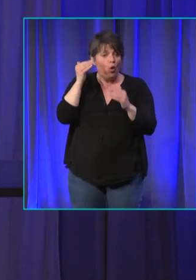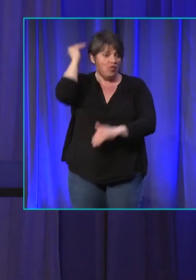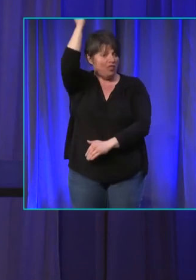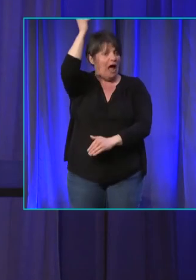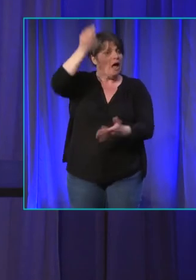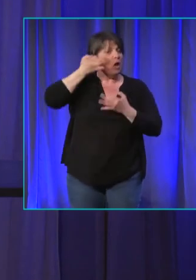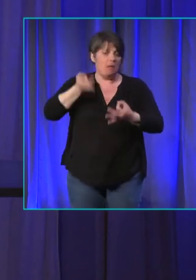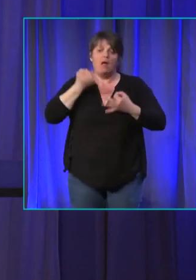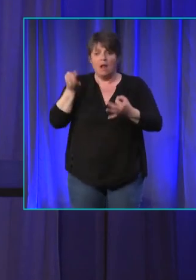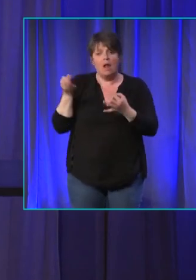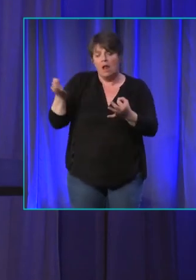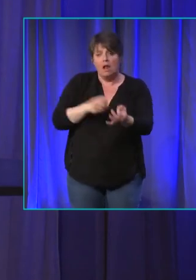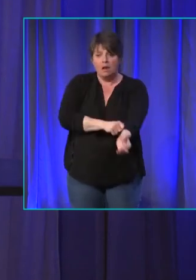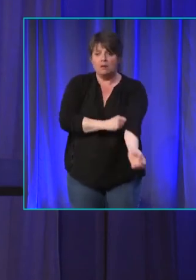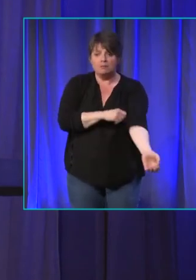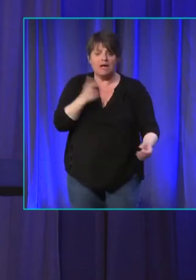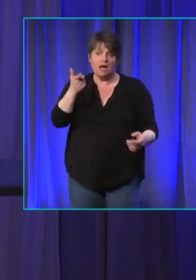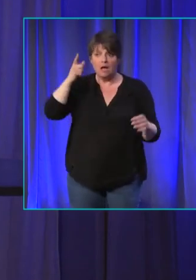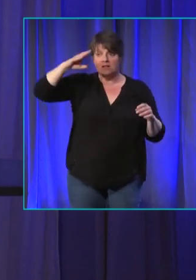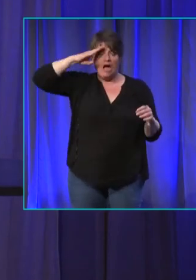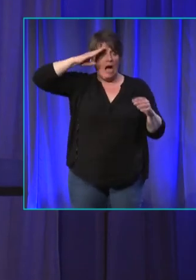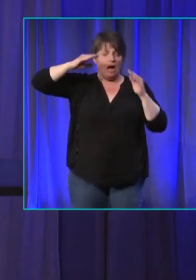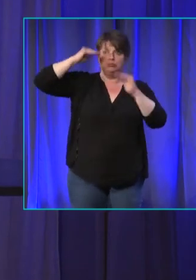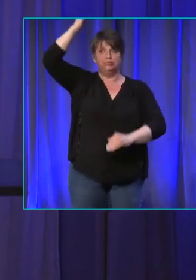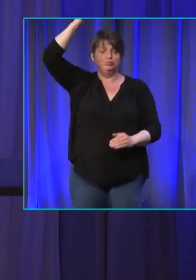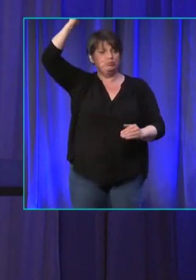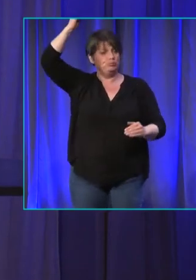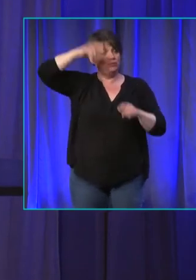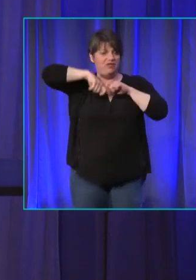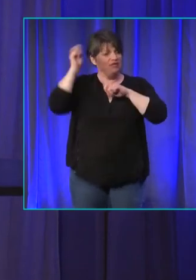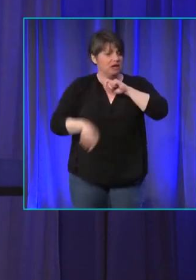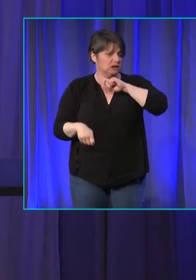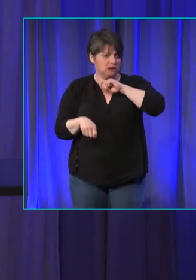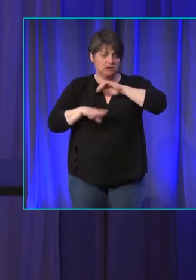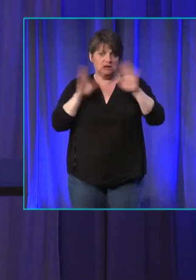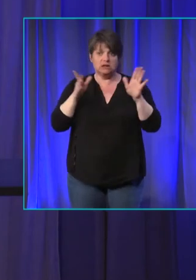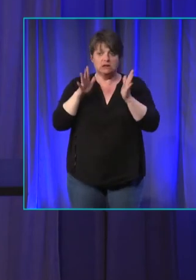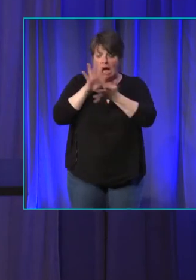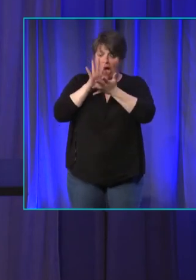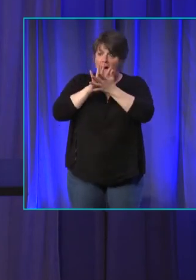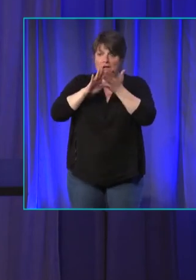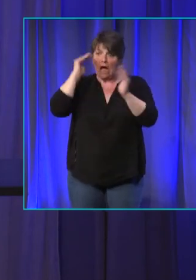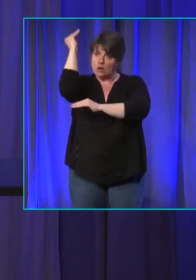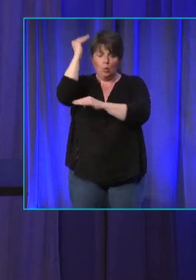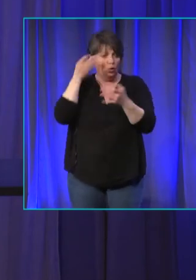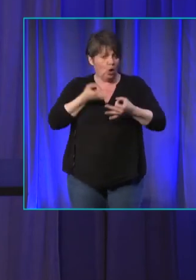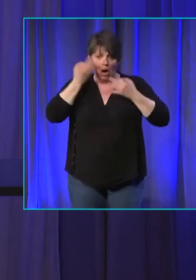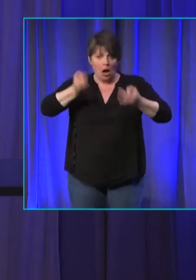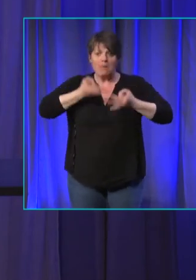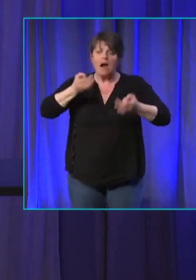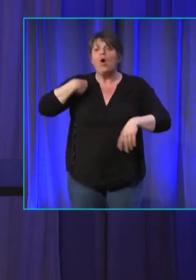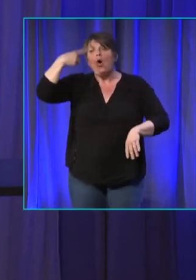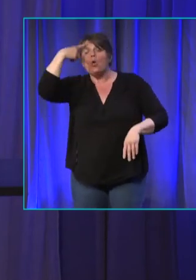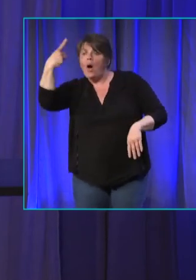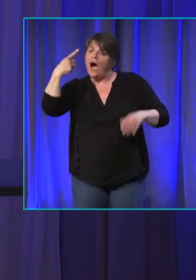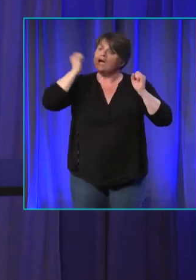normale et sa taille, il aura une taille définitive, une fois adulte, normale. Donc il faut arrêter de